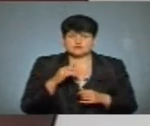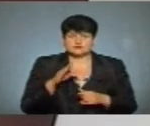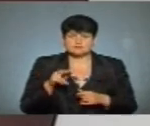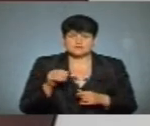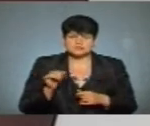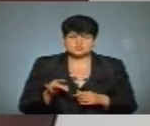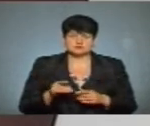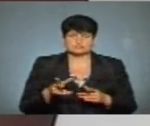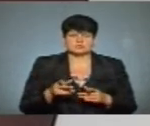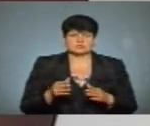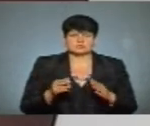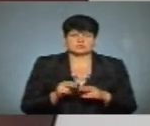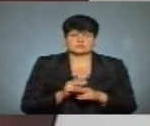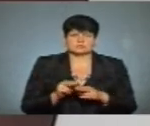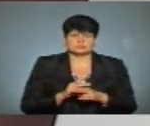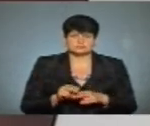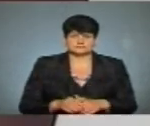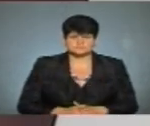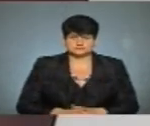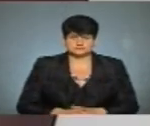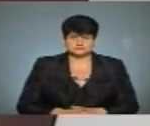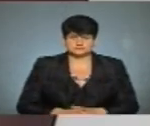вони проходять курс лікування.